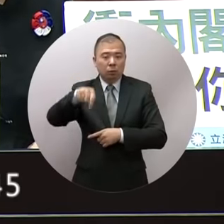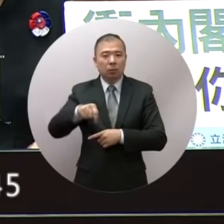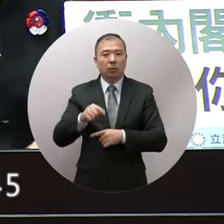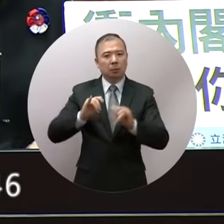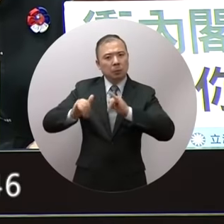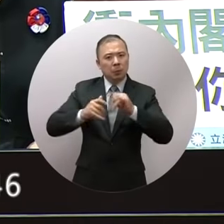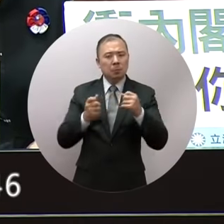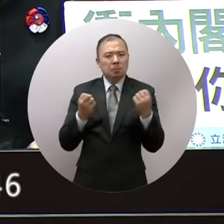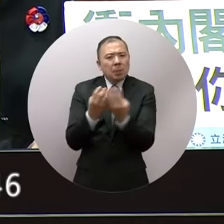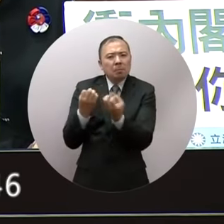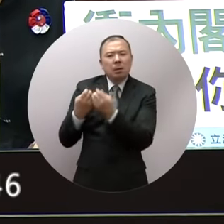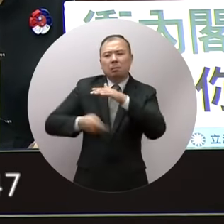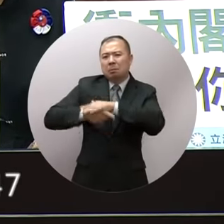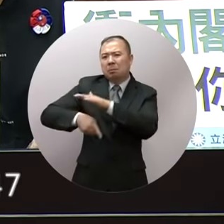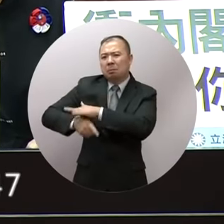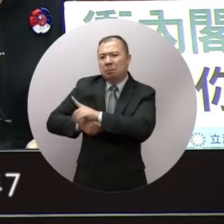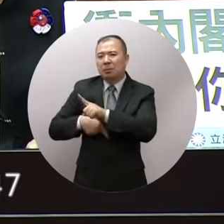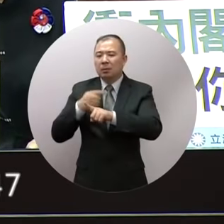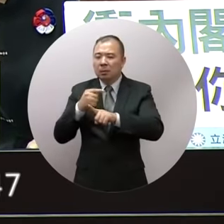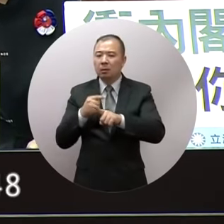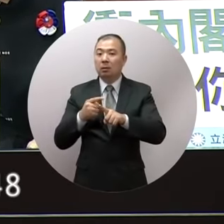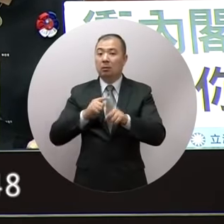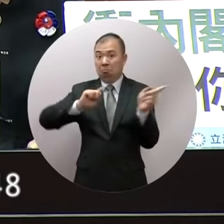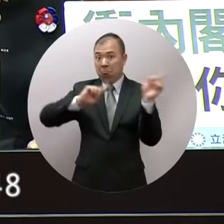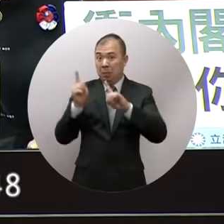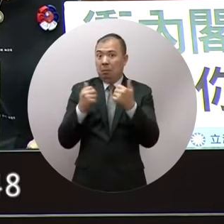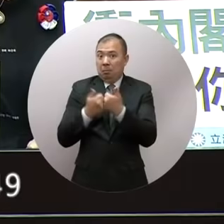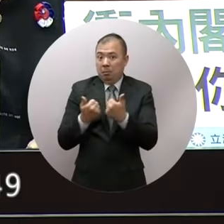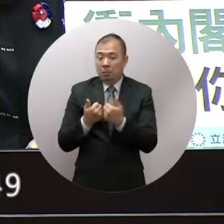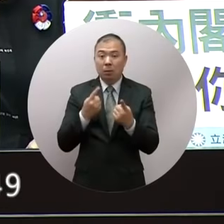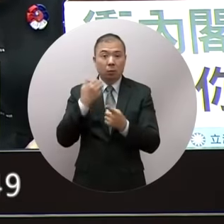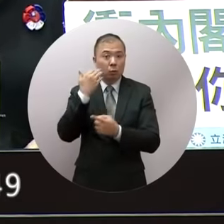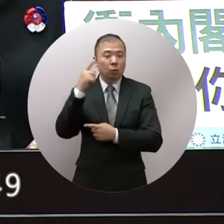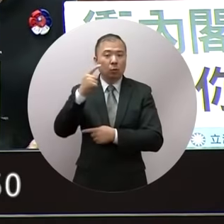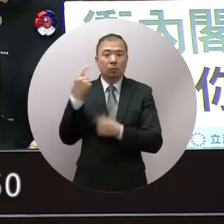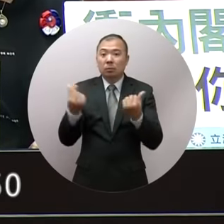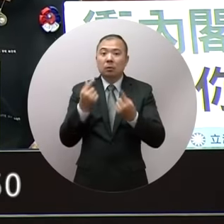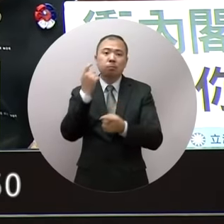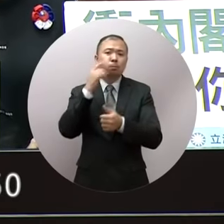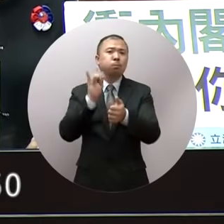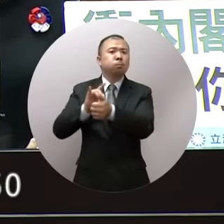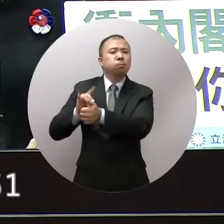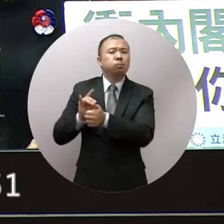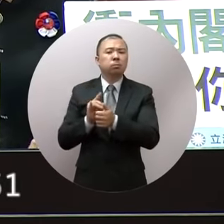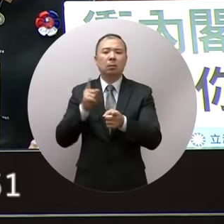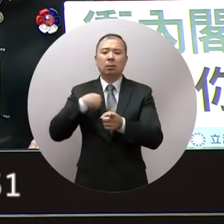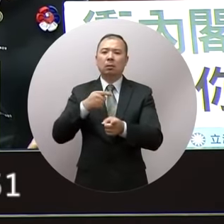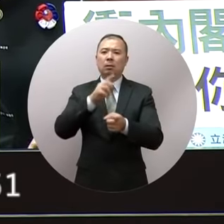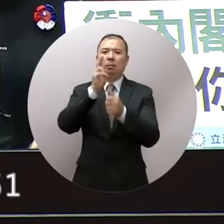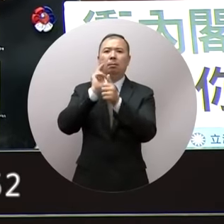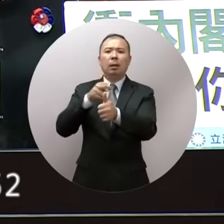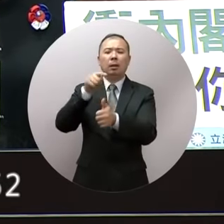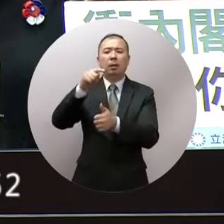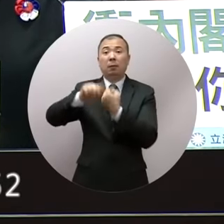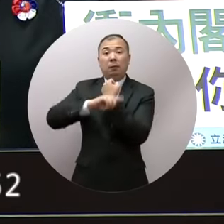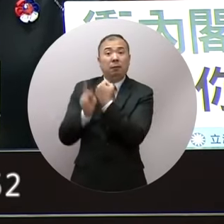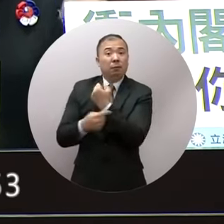们的诈骗，然后要求部会，你不可以，法务部叫你要管，经济